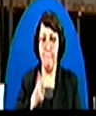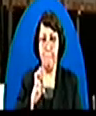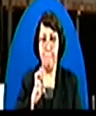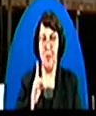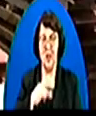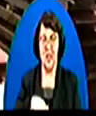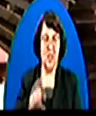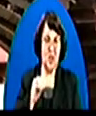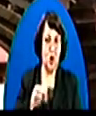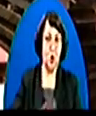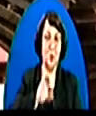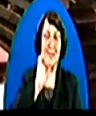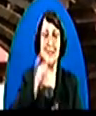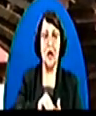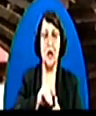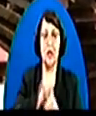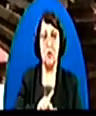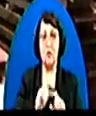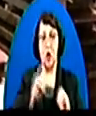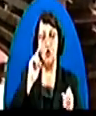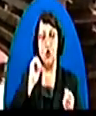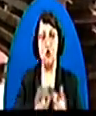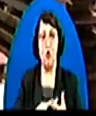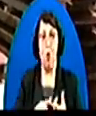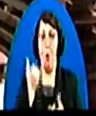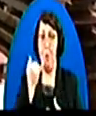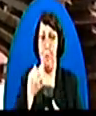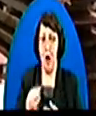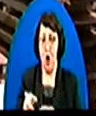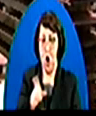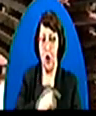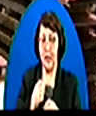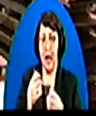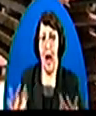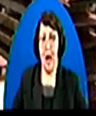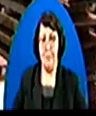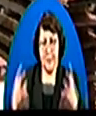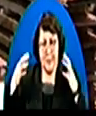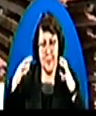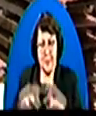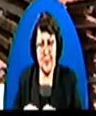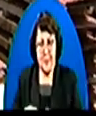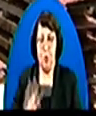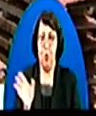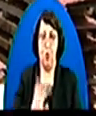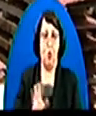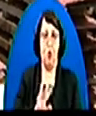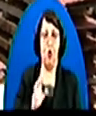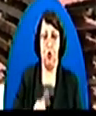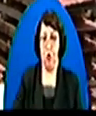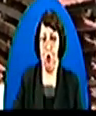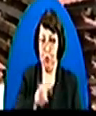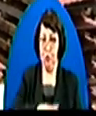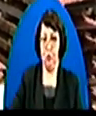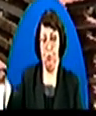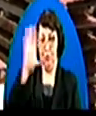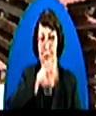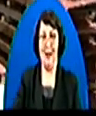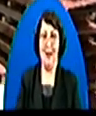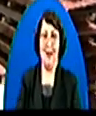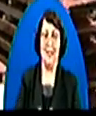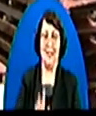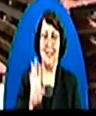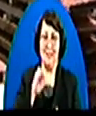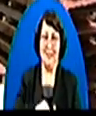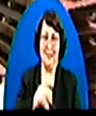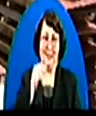хотод хэрэгжүүлж байгаа. Улаанбаатар хотод төлөвлөрөх биш, яаж орон нутагт боловсролын хувьд, эрүүл мэндийн үйлчилгээний хувьд адилхан стандартыг төшхүү гэдгийг бол